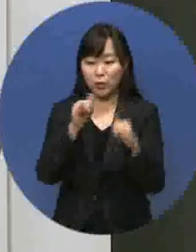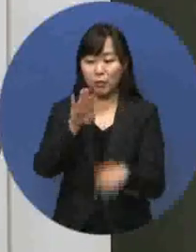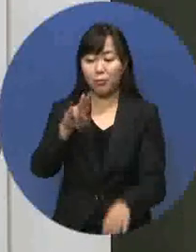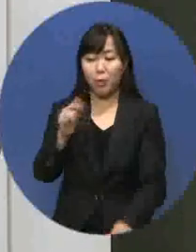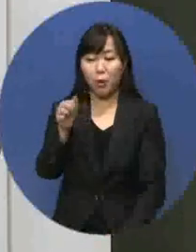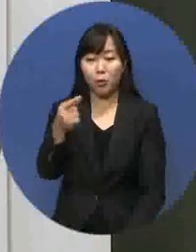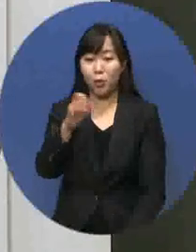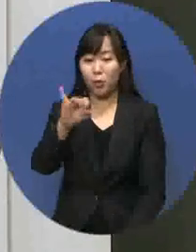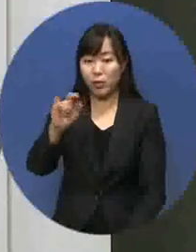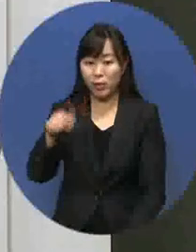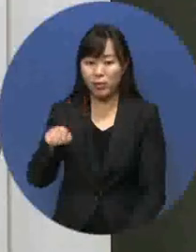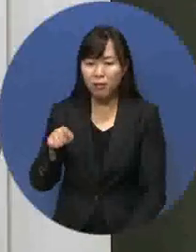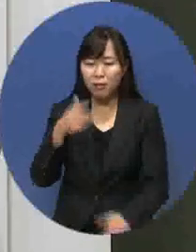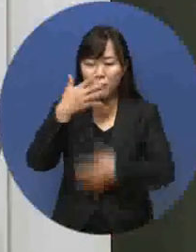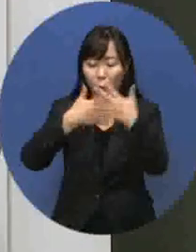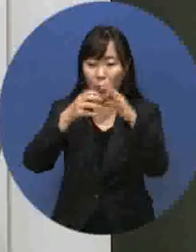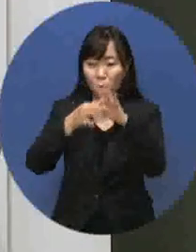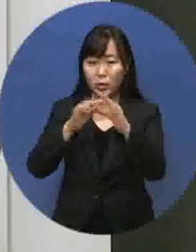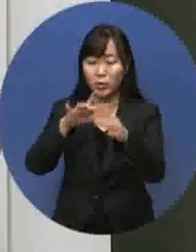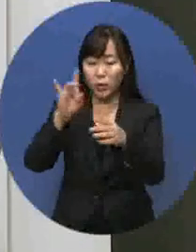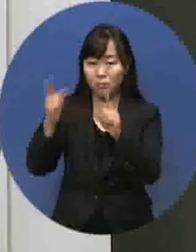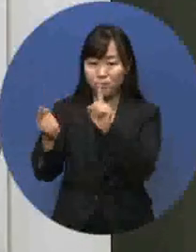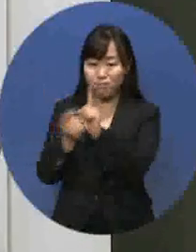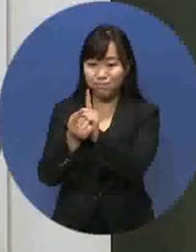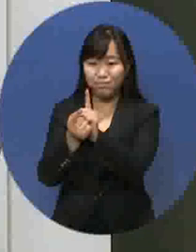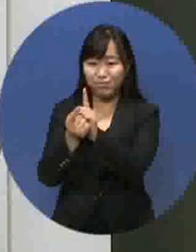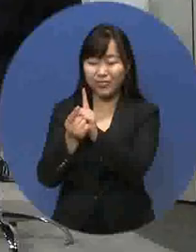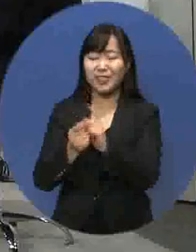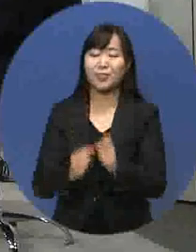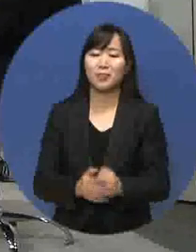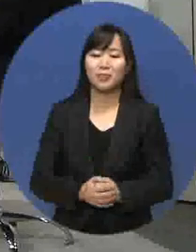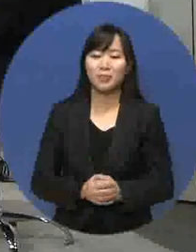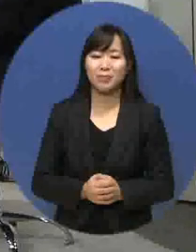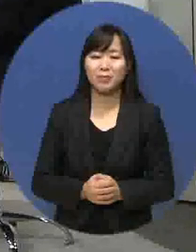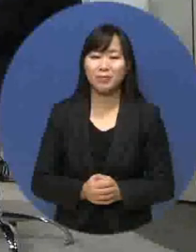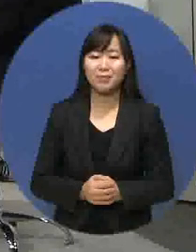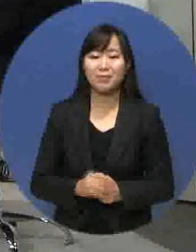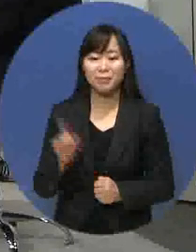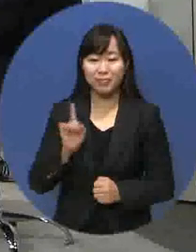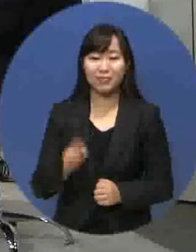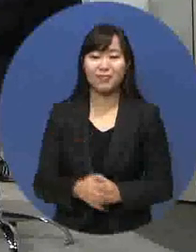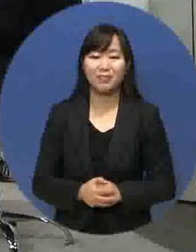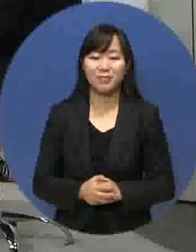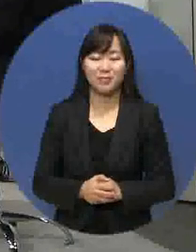영화를 통해서 아마 인연을 맺은 것 같아요. 예, 예. 어떻습니까?